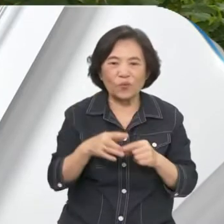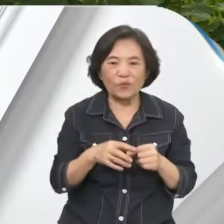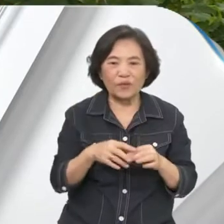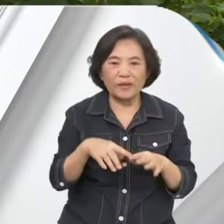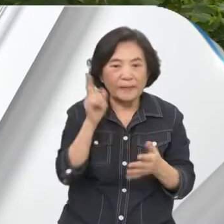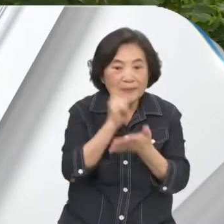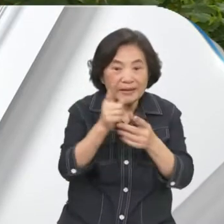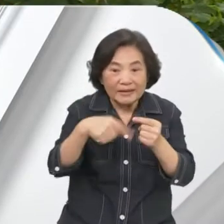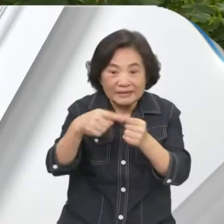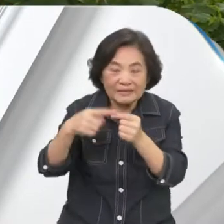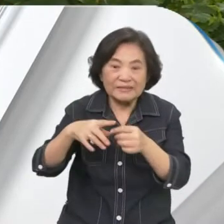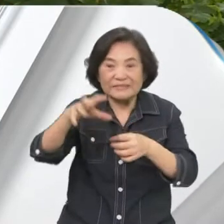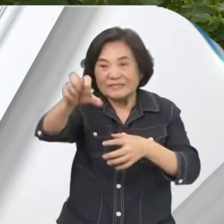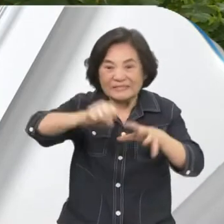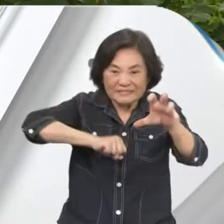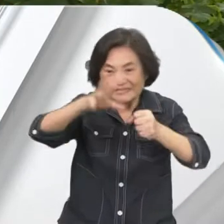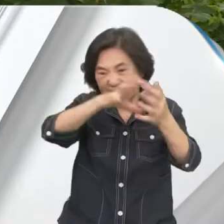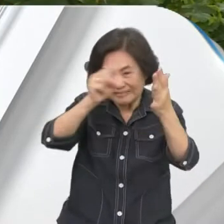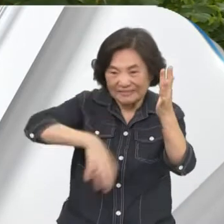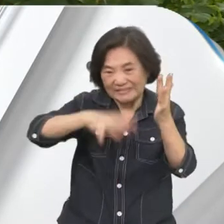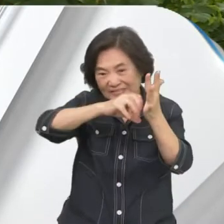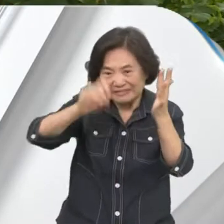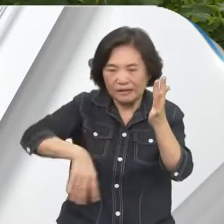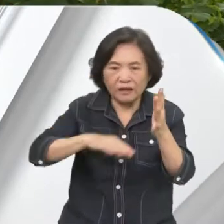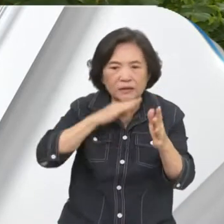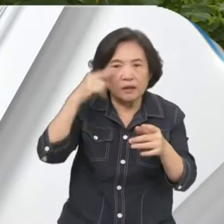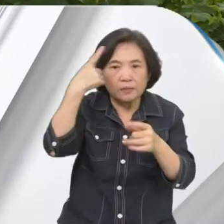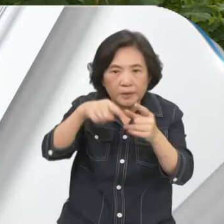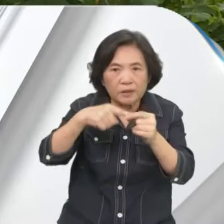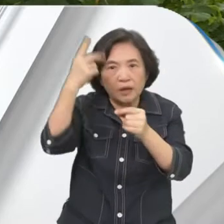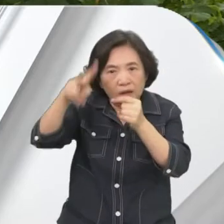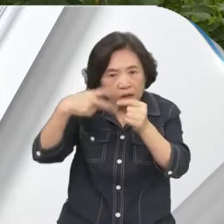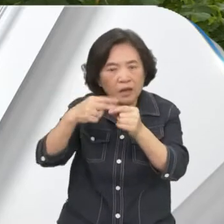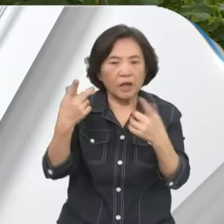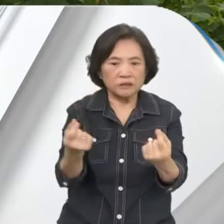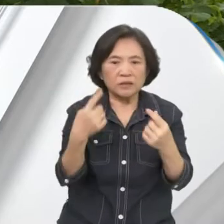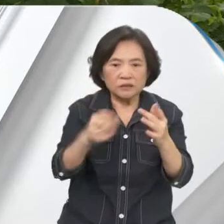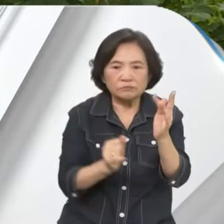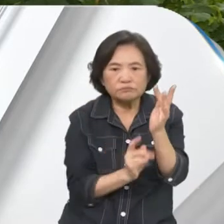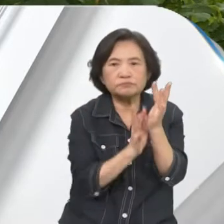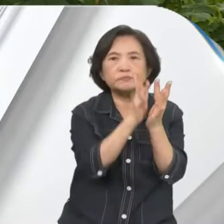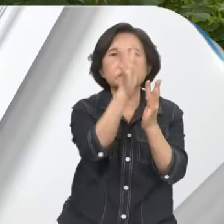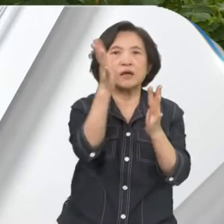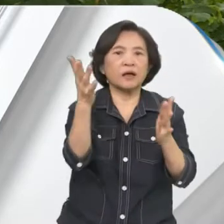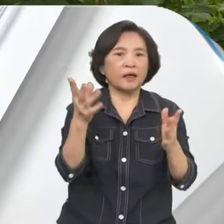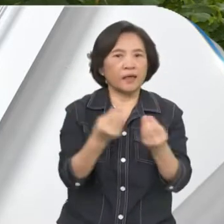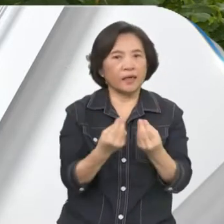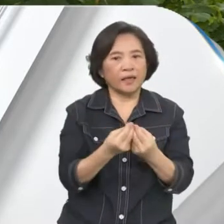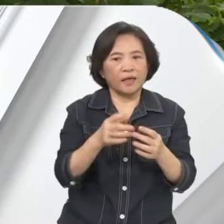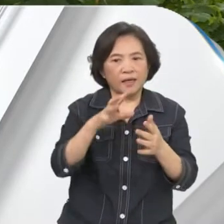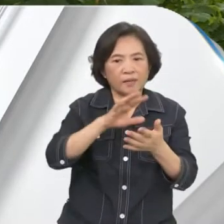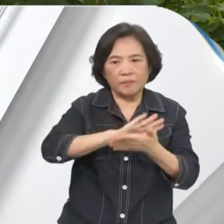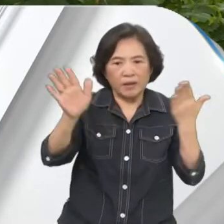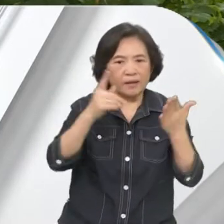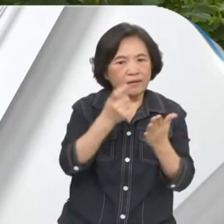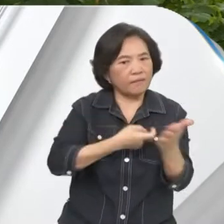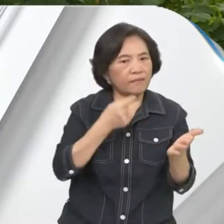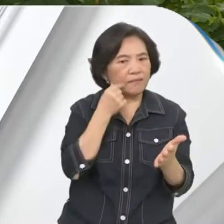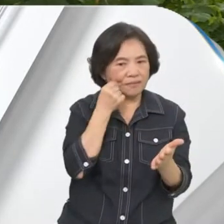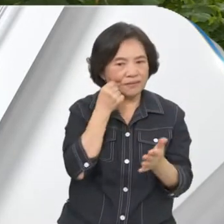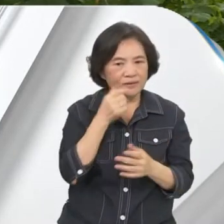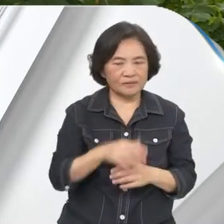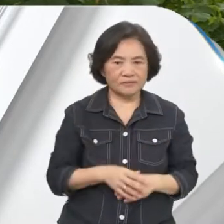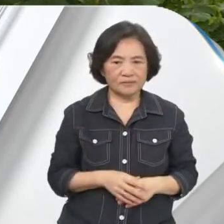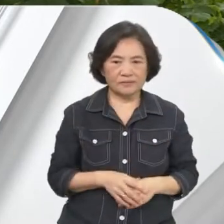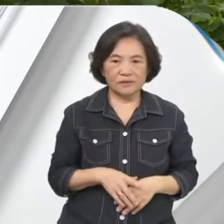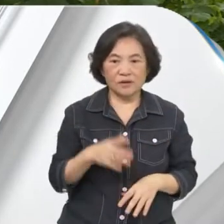拉，那拉过之后其实。在第二年、第三年，它会又恢复原来的状况。对，如果